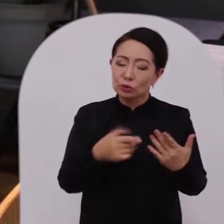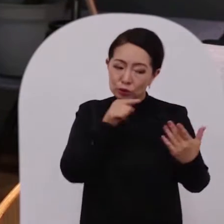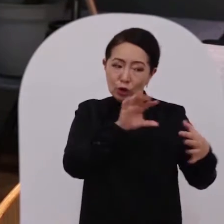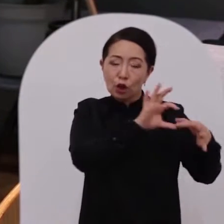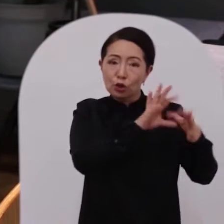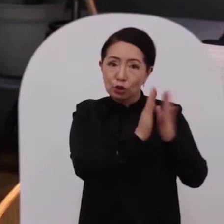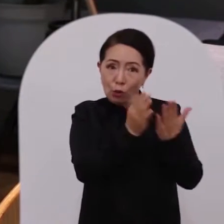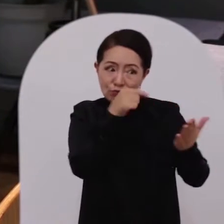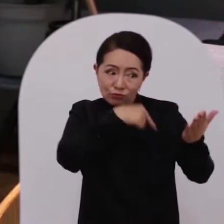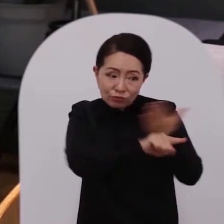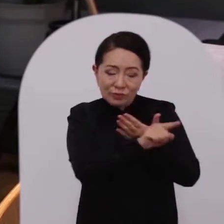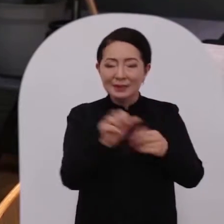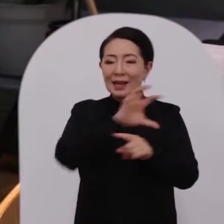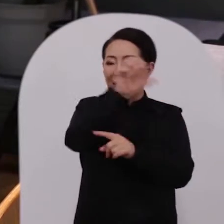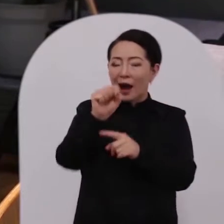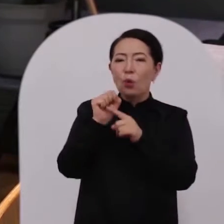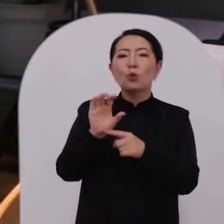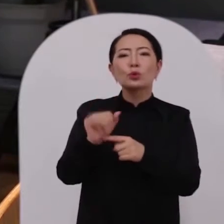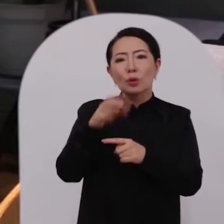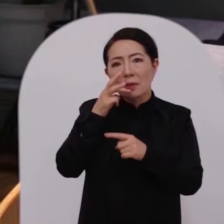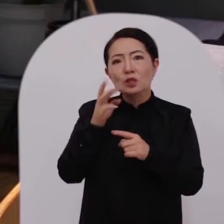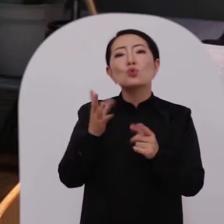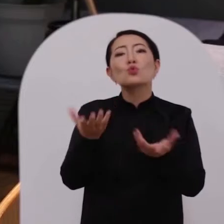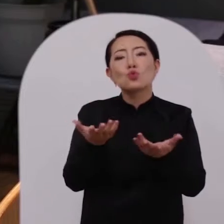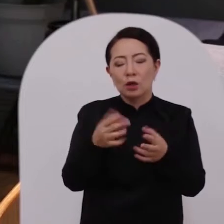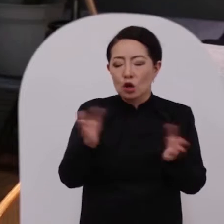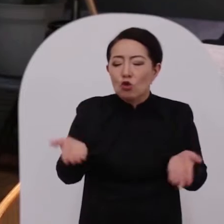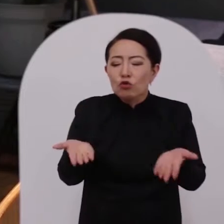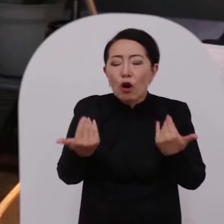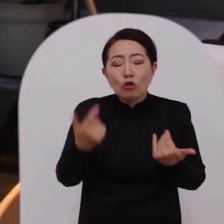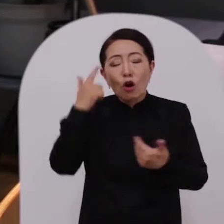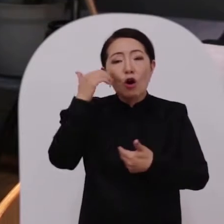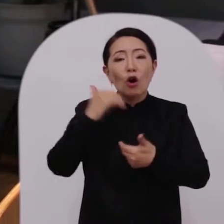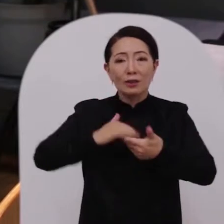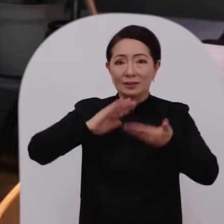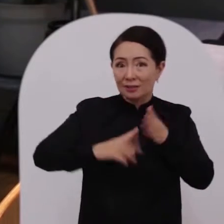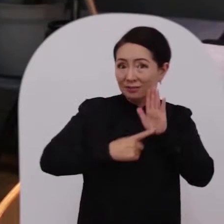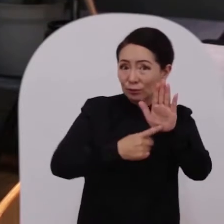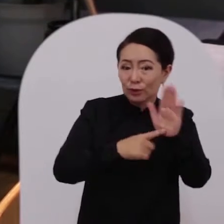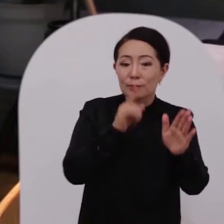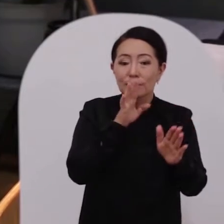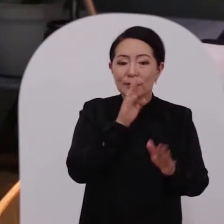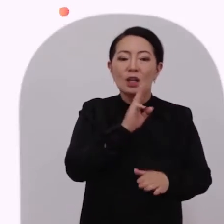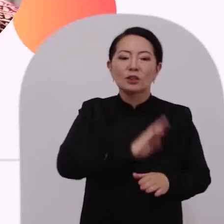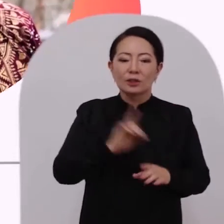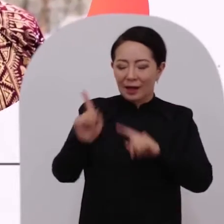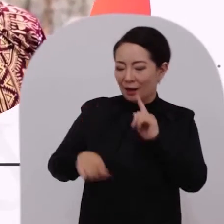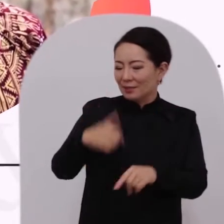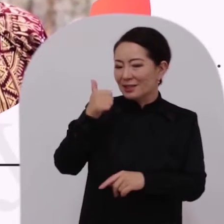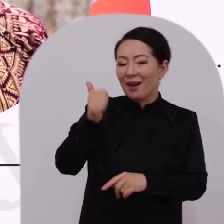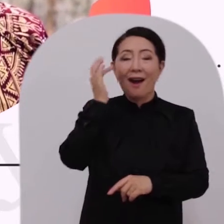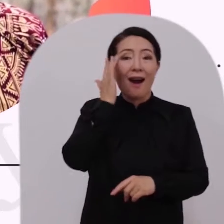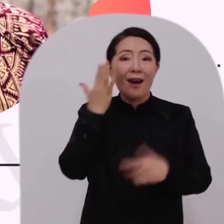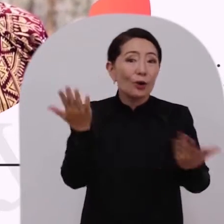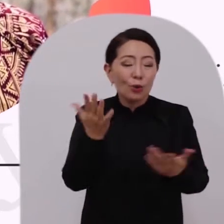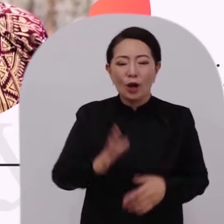бид нэхүү номын агуулга хүрэх гэж байгаа мессежээ богино бөгөөд ойлгомжтой хэлбэрээр түгээх хамгийн одоо